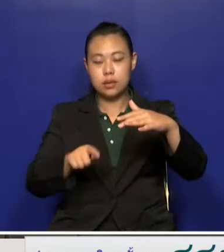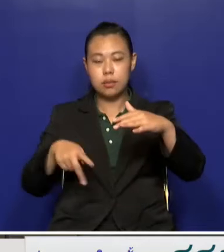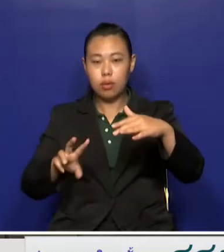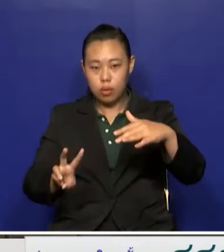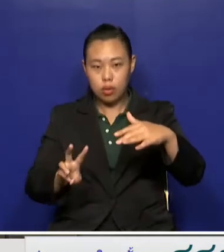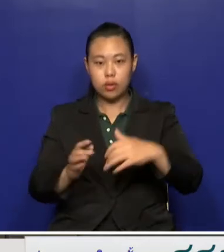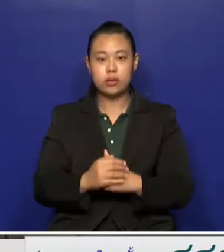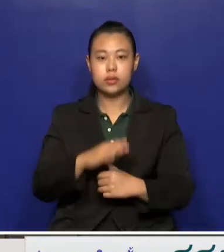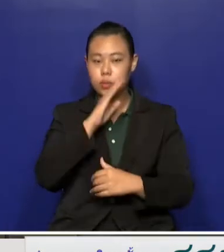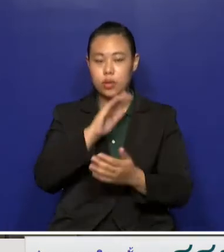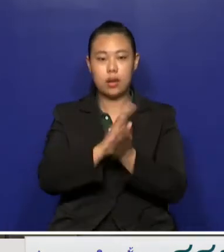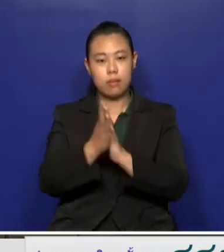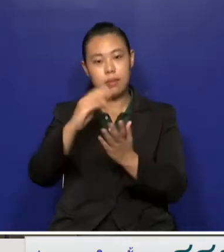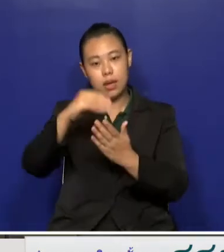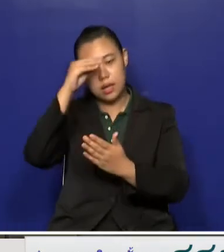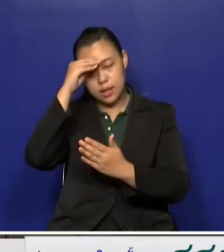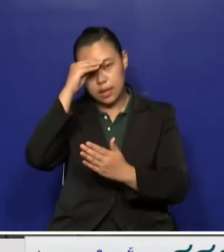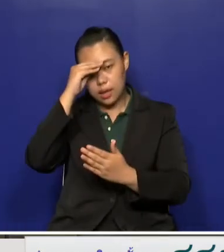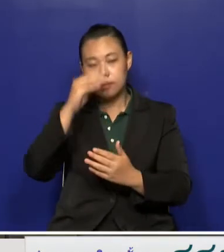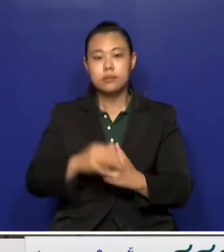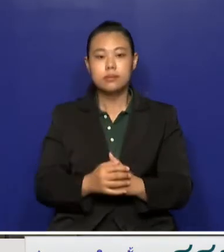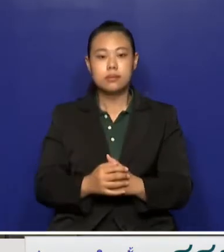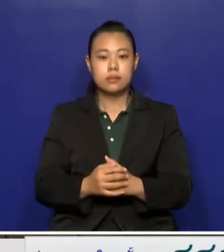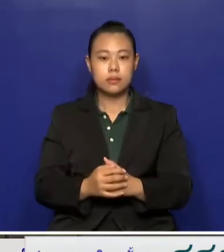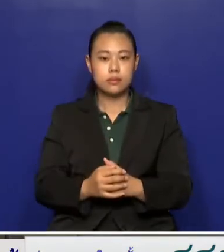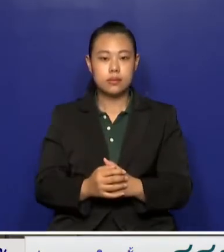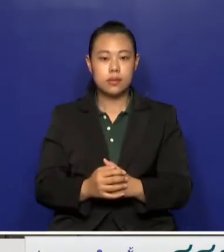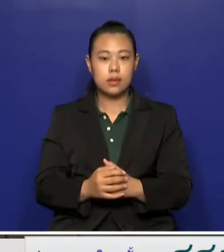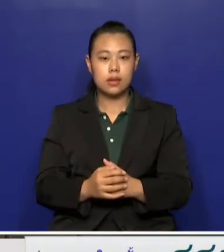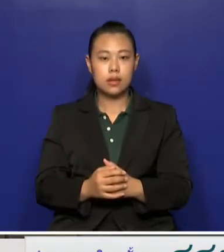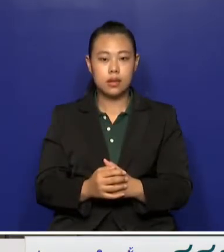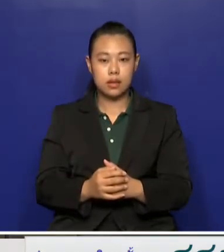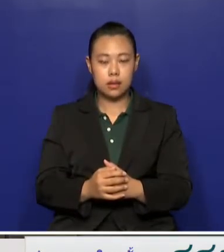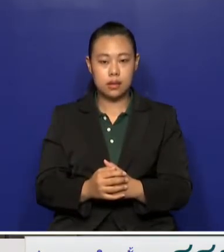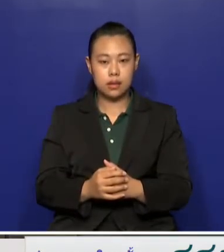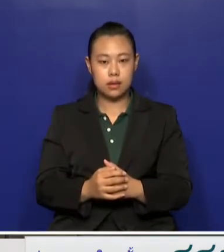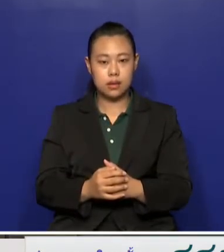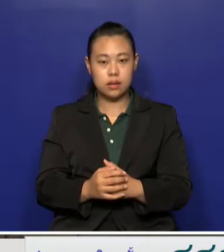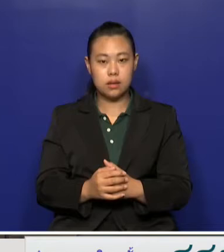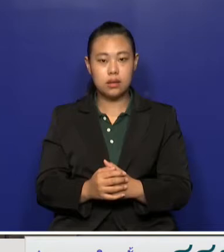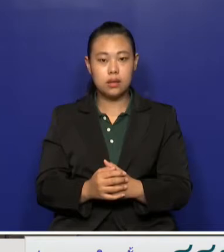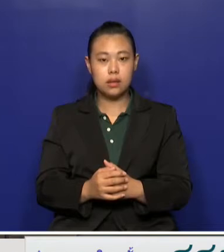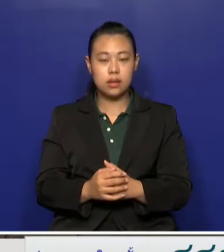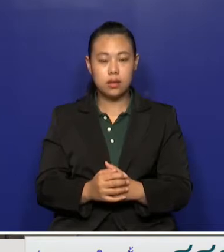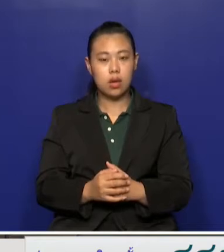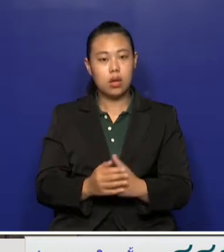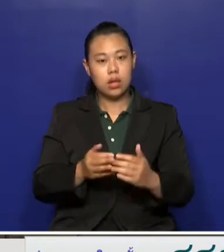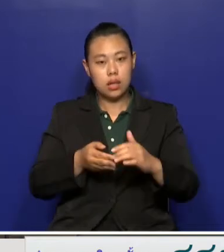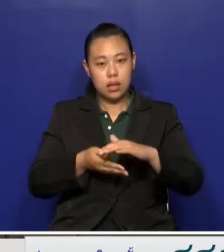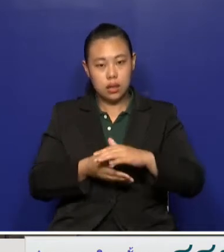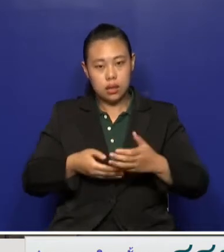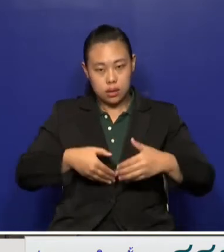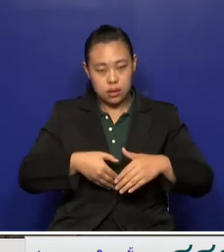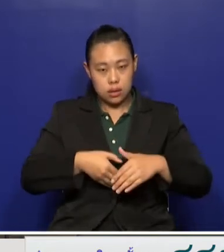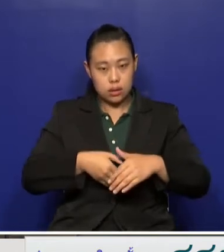าจะปฏิรูปการศึกษาจริงๆแล้วเนี่ยนะครับจะต้องดูแลเด็กตั้งแต่แรกเกิดครับทำไ